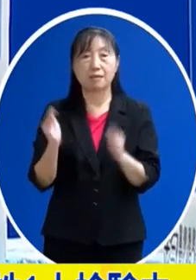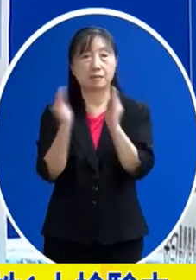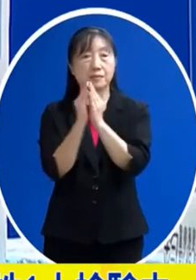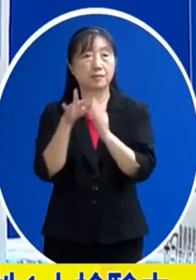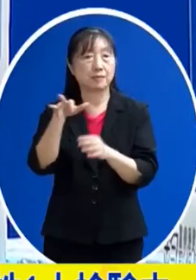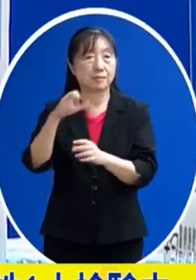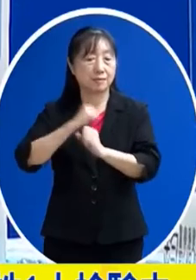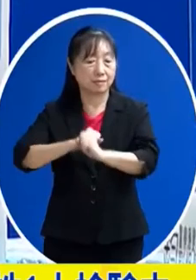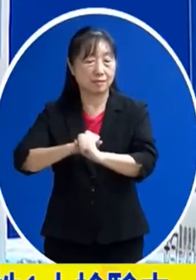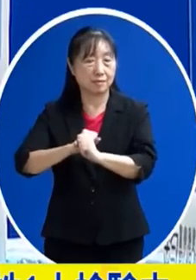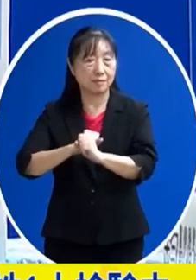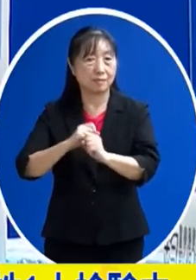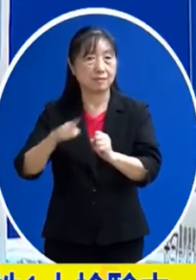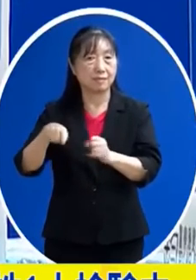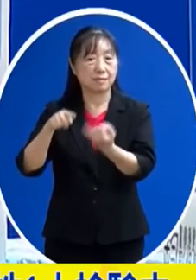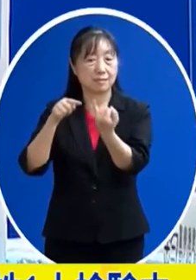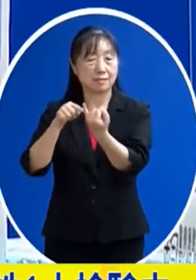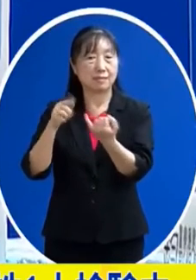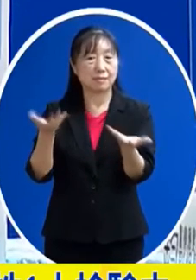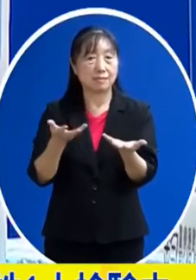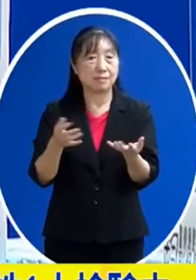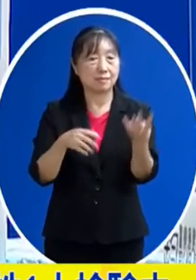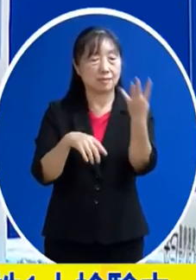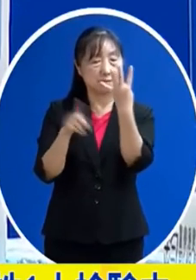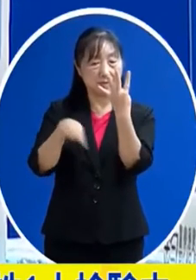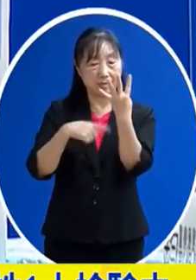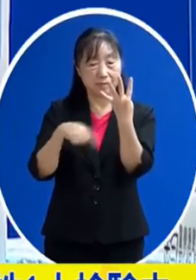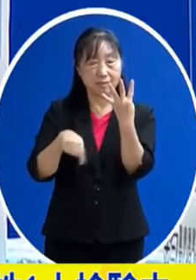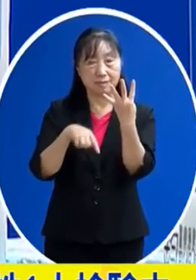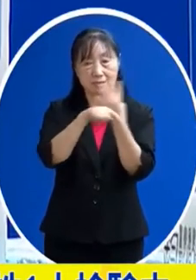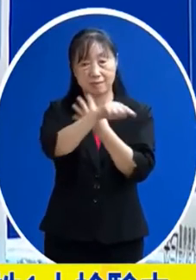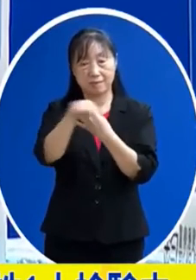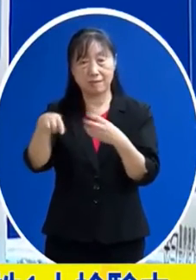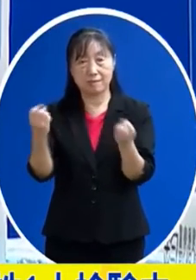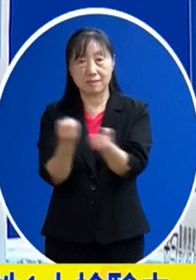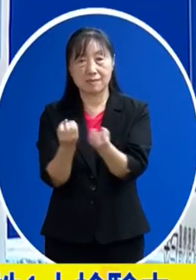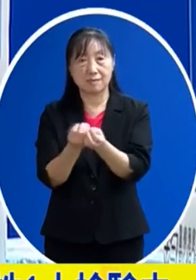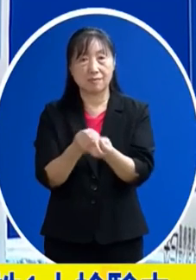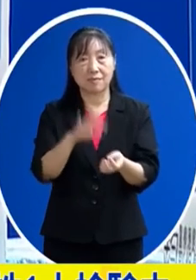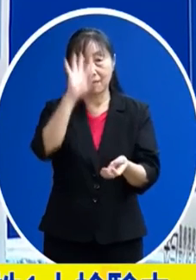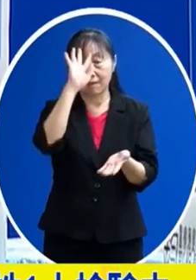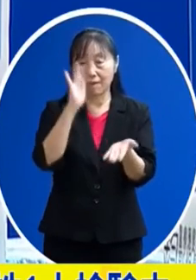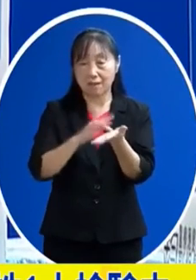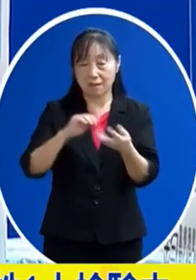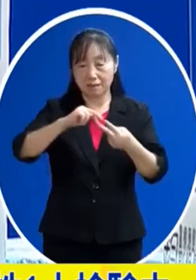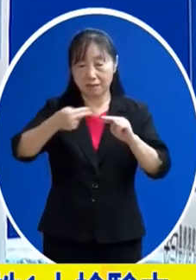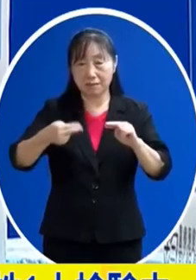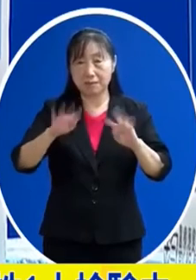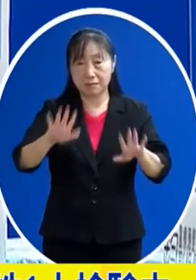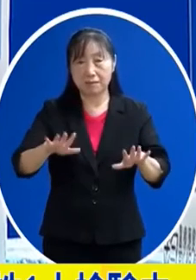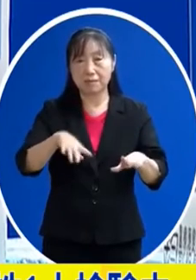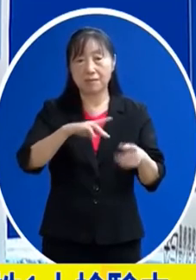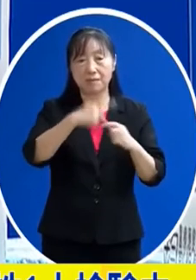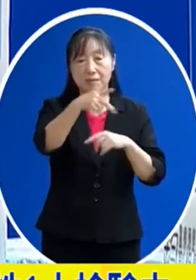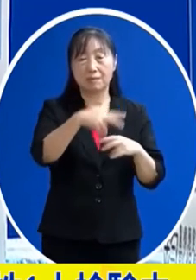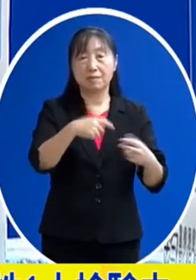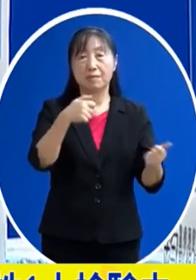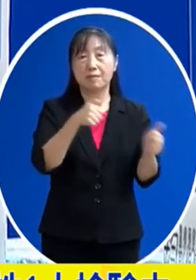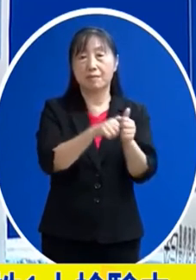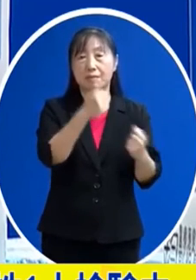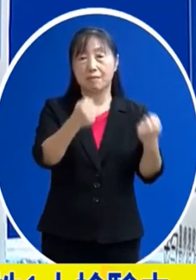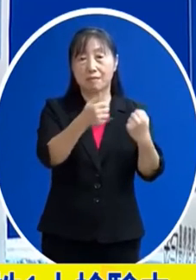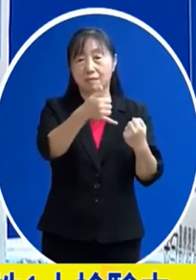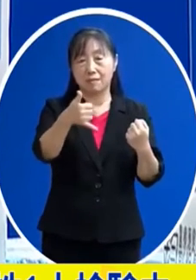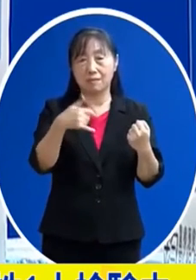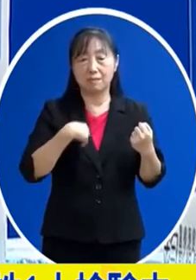的清洁人员的这个确诊事件，总共四个案件的病毒基因序列，我们都有跟这一次这个国际航空机师来做比